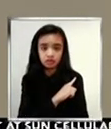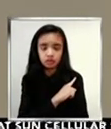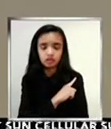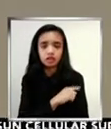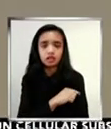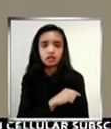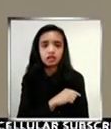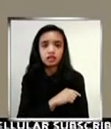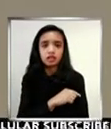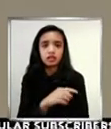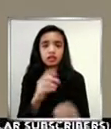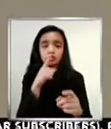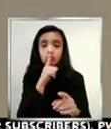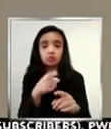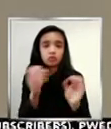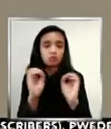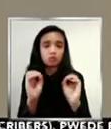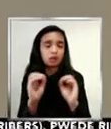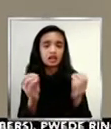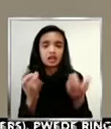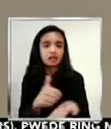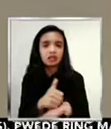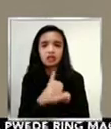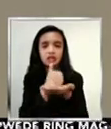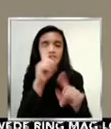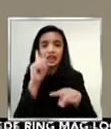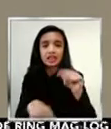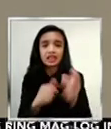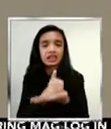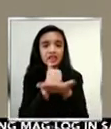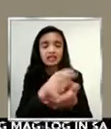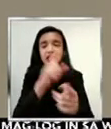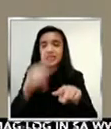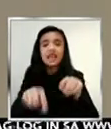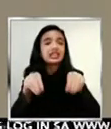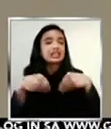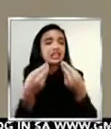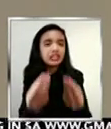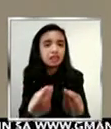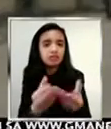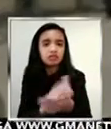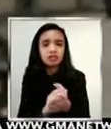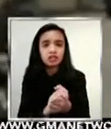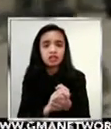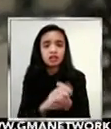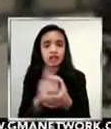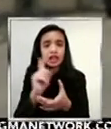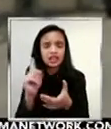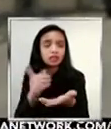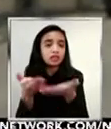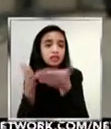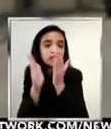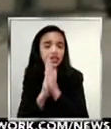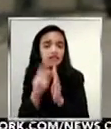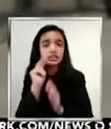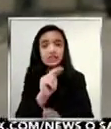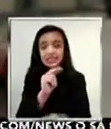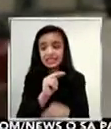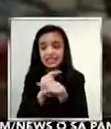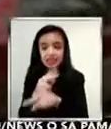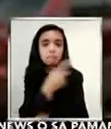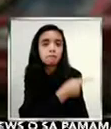time. Hindi naman namin may bigay kung yung immediate ng pangangailangan ng pasyente. Yung facility namin, ma'am,